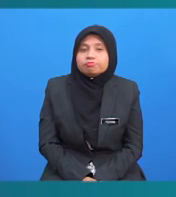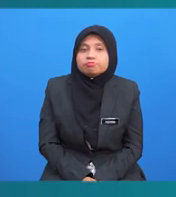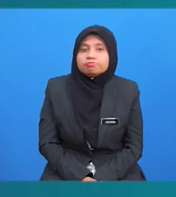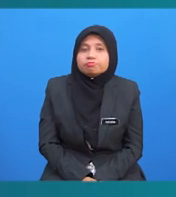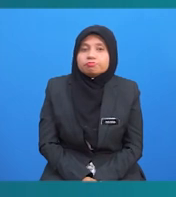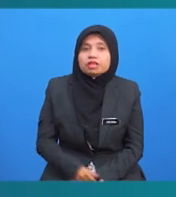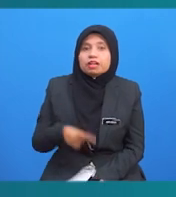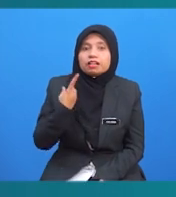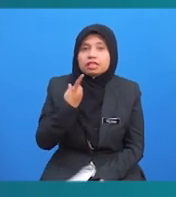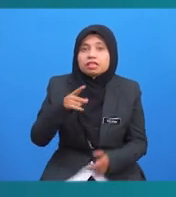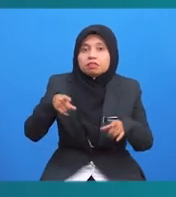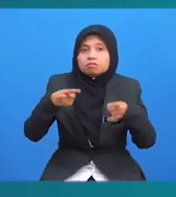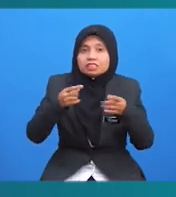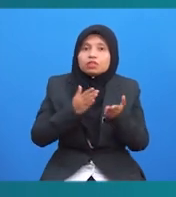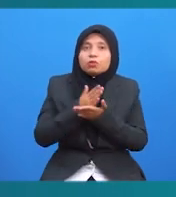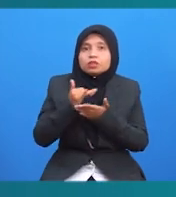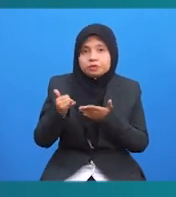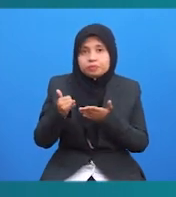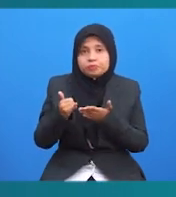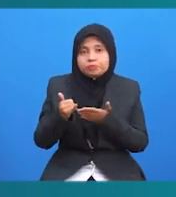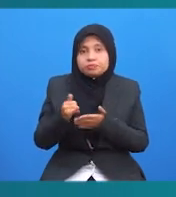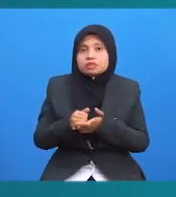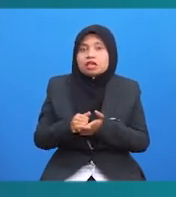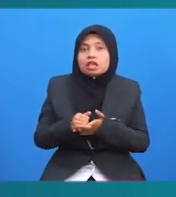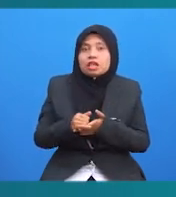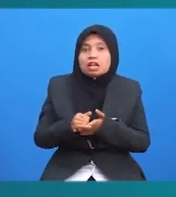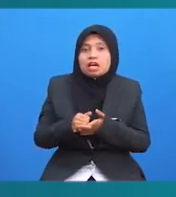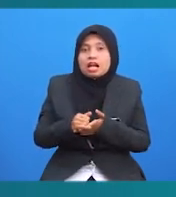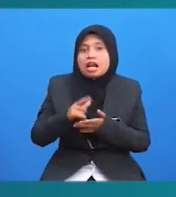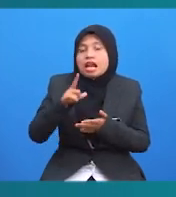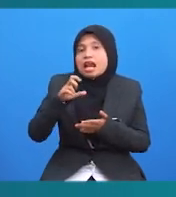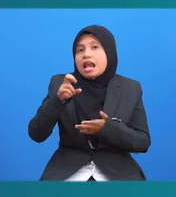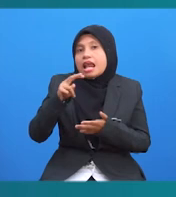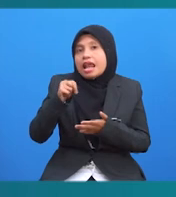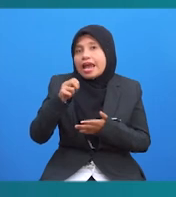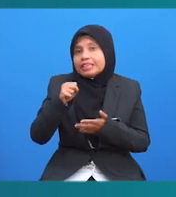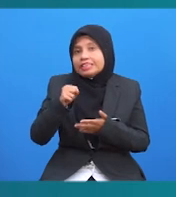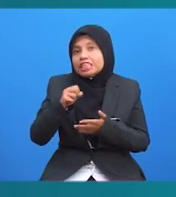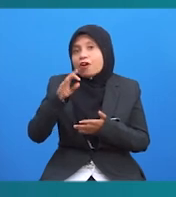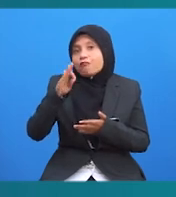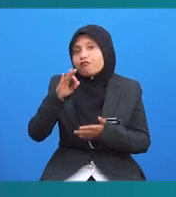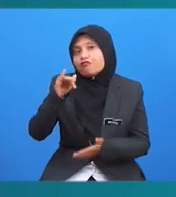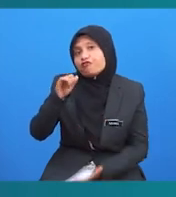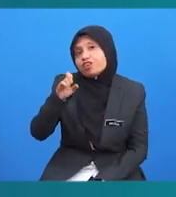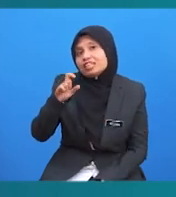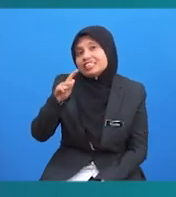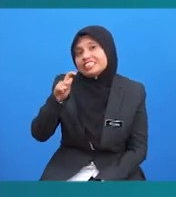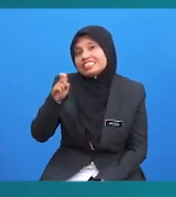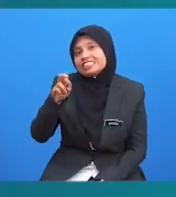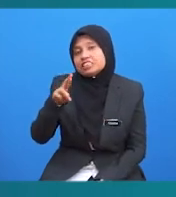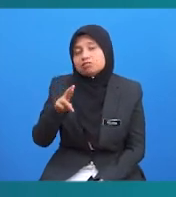Baik, kita ke aksesori yang seterusnya, iaitu aksesori lens filter atau dalam bahasa